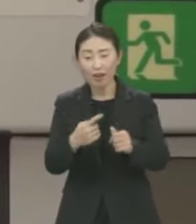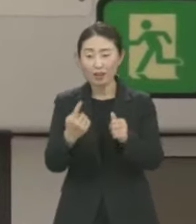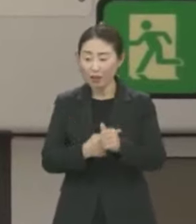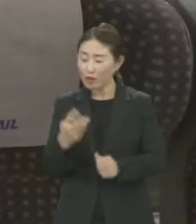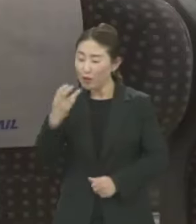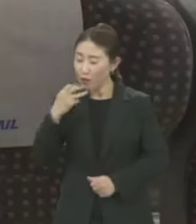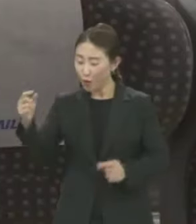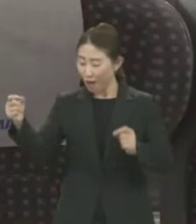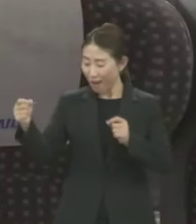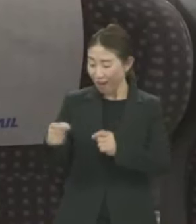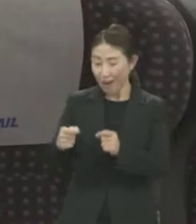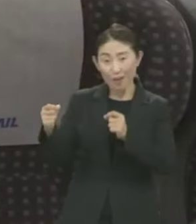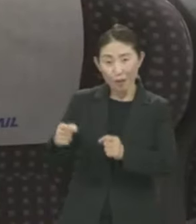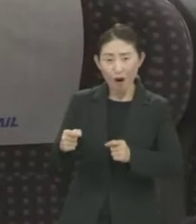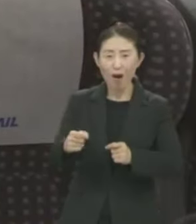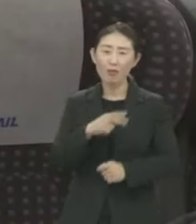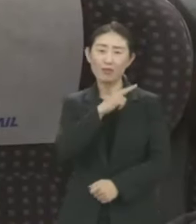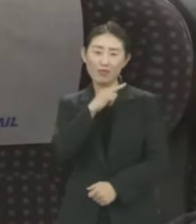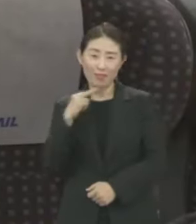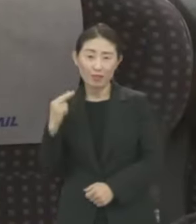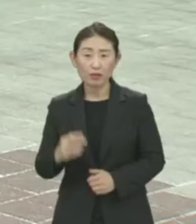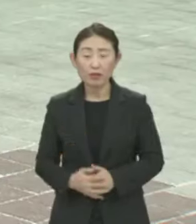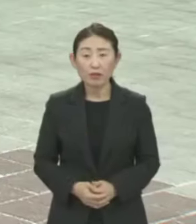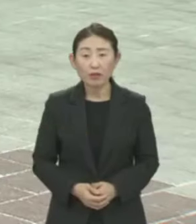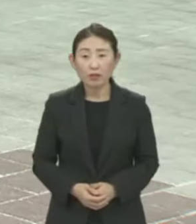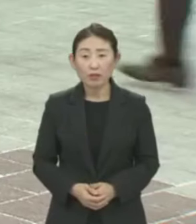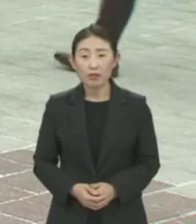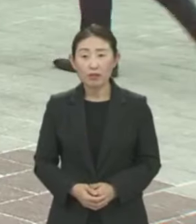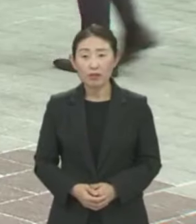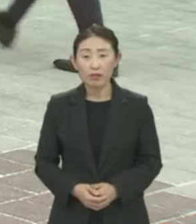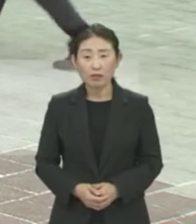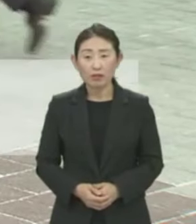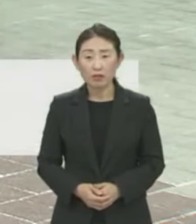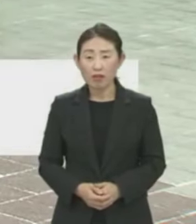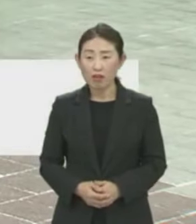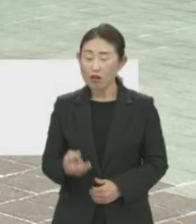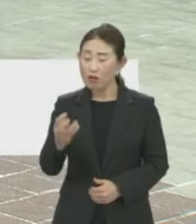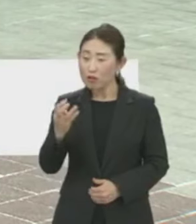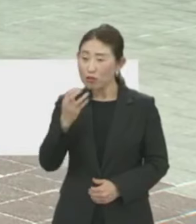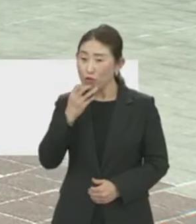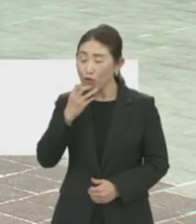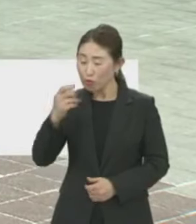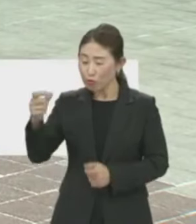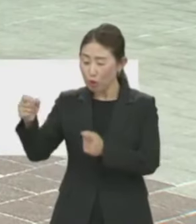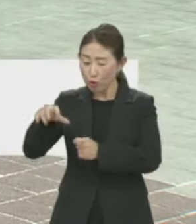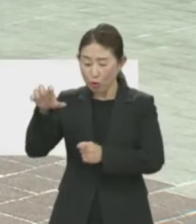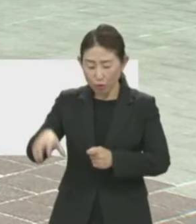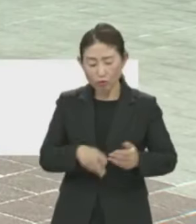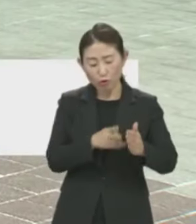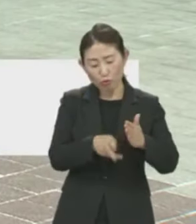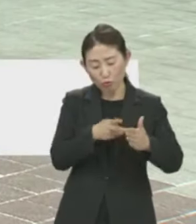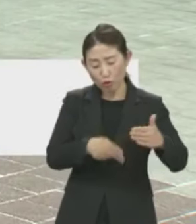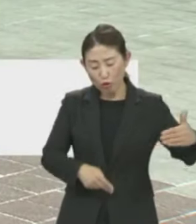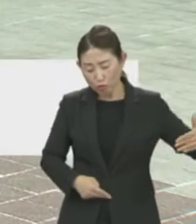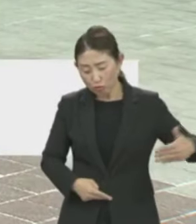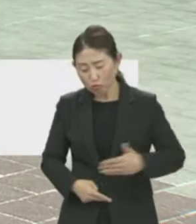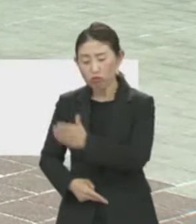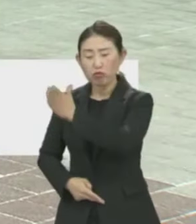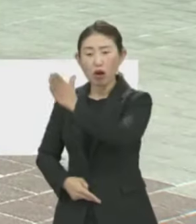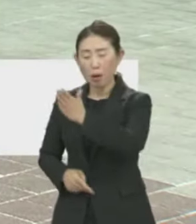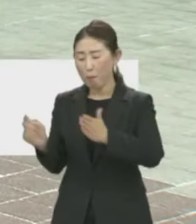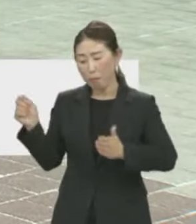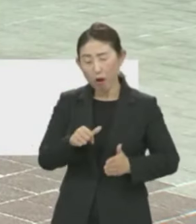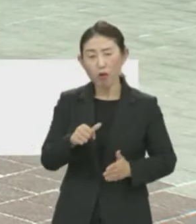교통 편의가 대폭 확대됐습니다. 어디를 가더라도 도시권에 나갈 적에는 전철을 이용하면 더 빨리 갈 수도